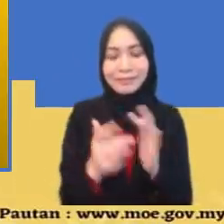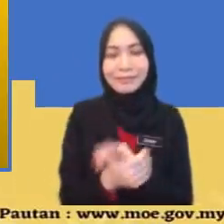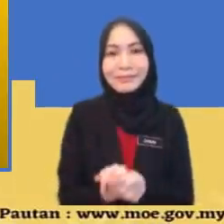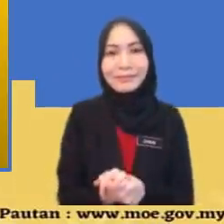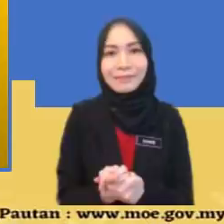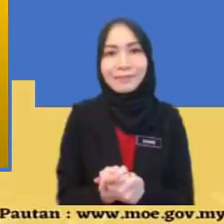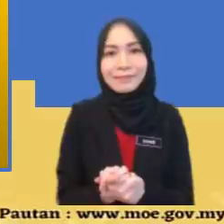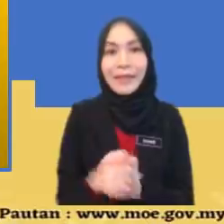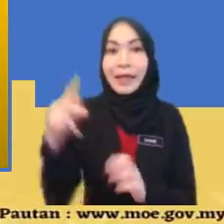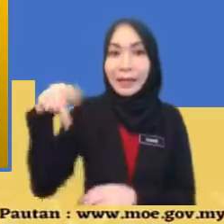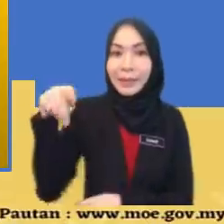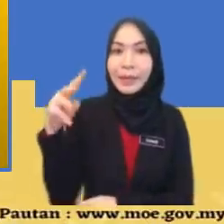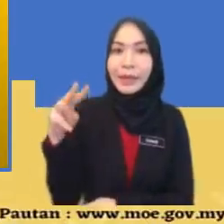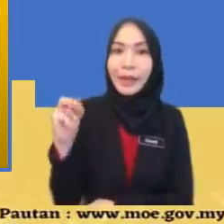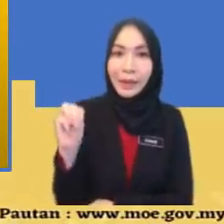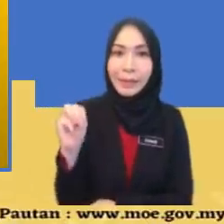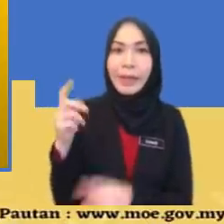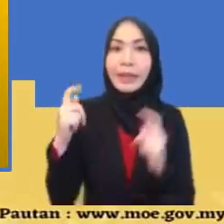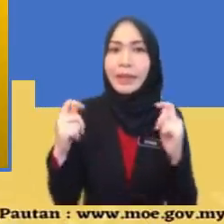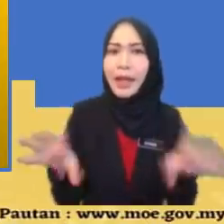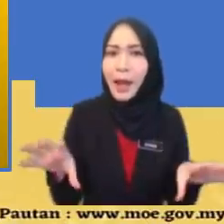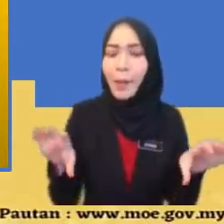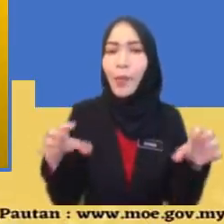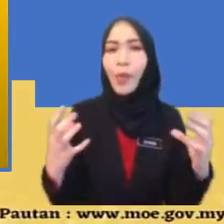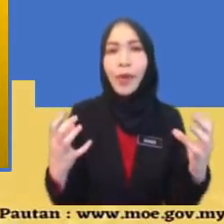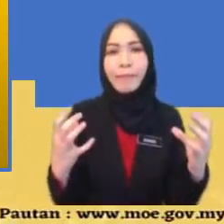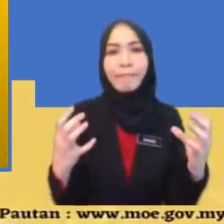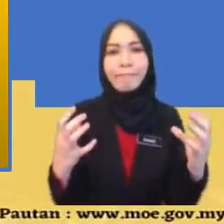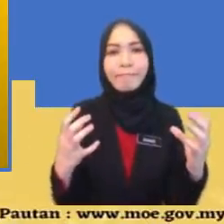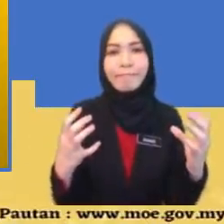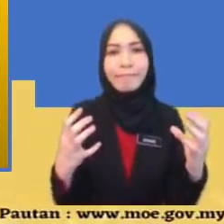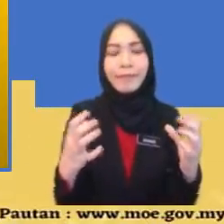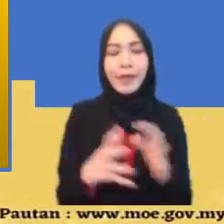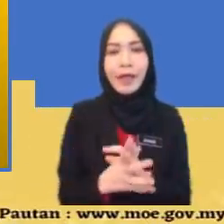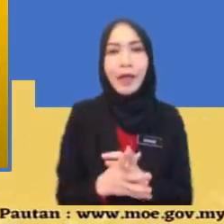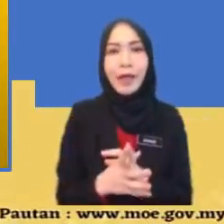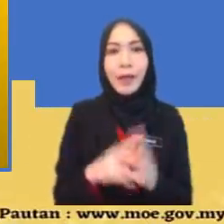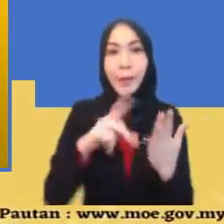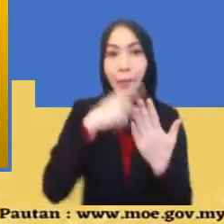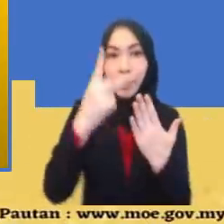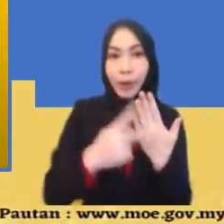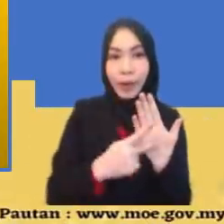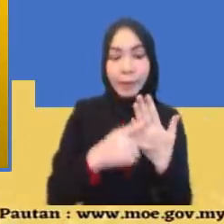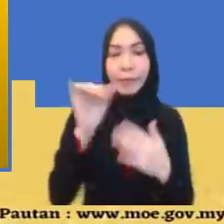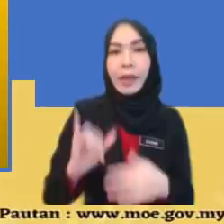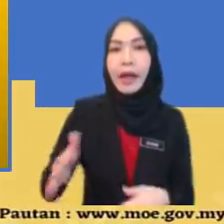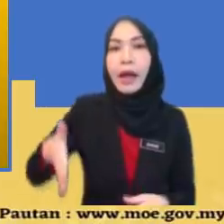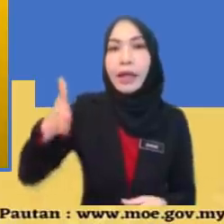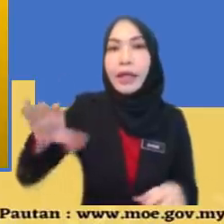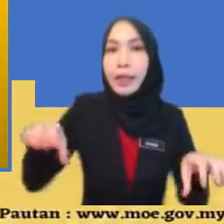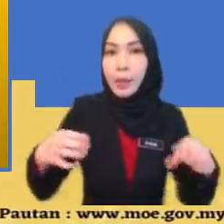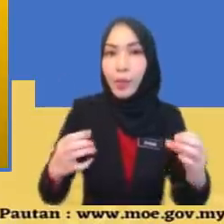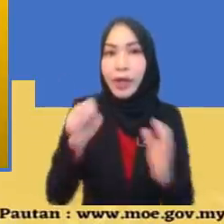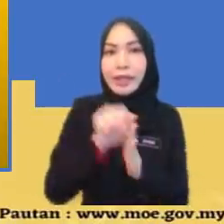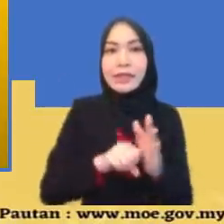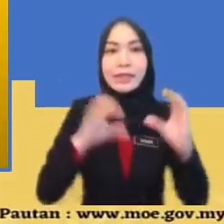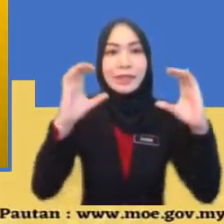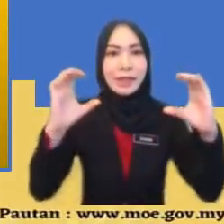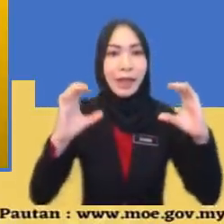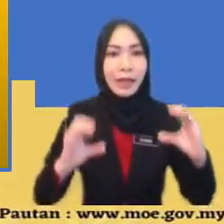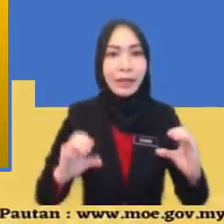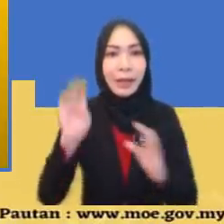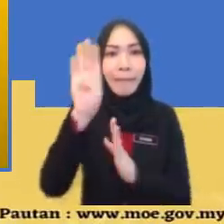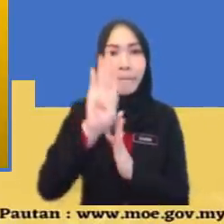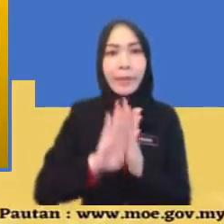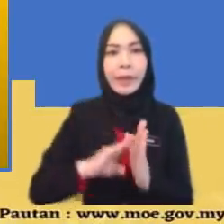GPM telah merangkum pelbagai program yo yo akan dilaksanakan secara berkala antaranya yang pertama